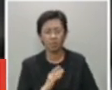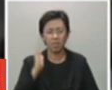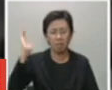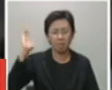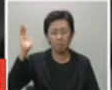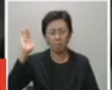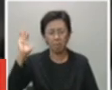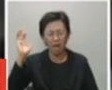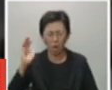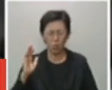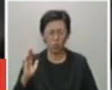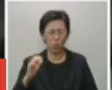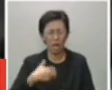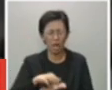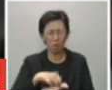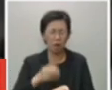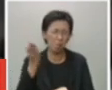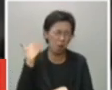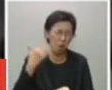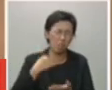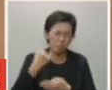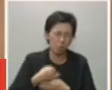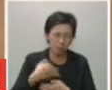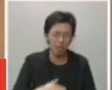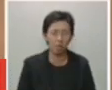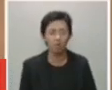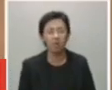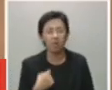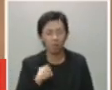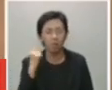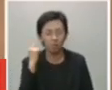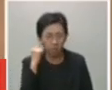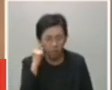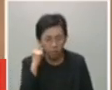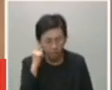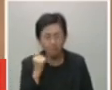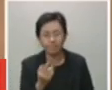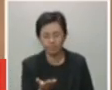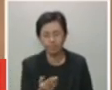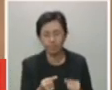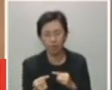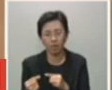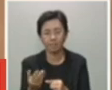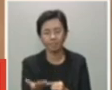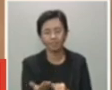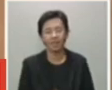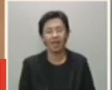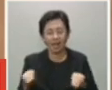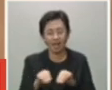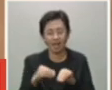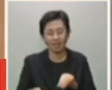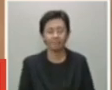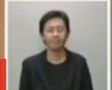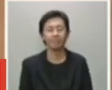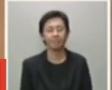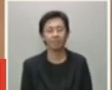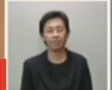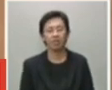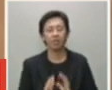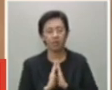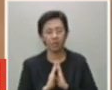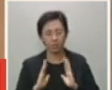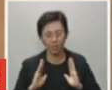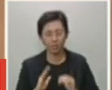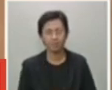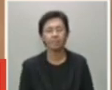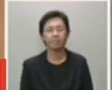ายนะครับขอท่านประธานวินิจฉัยครับ ครับผมฟังอยู่ครับยังอยู่ในประเด็นครับเชิญต่อครับใกล้จะจบแล้วนะครับ ครับขอบคุณครับท่าน